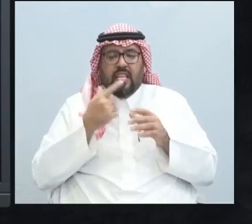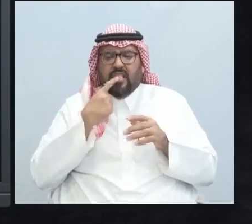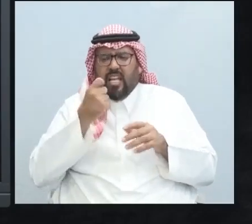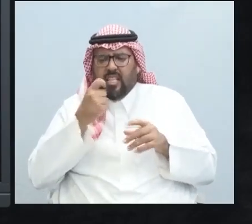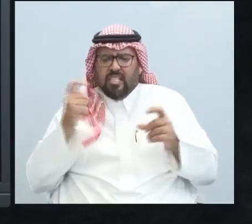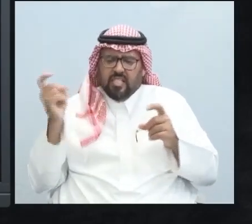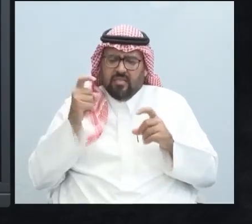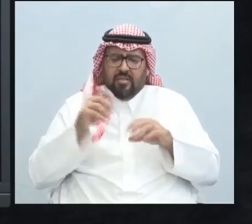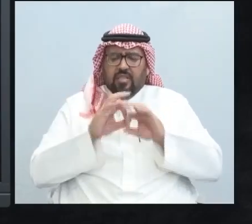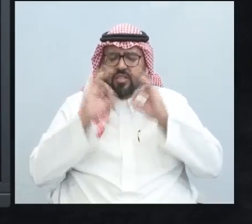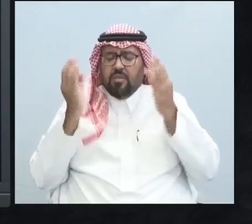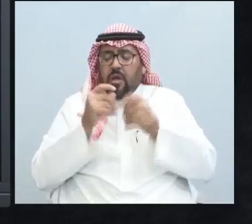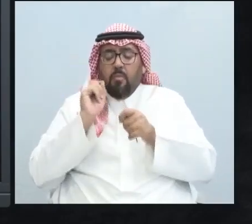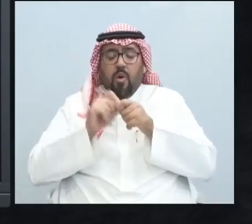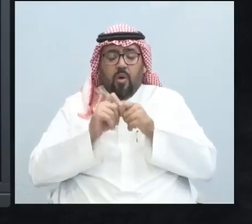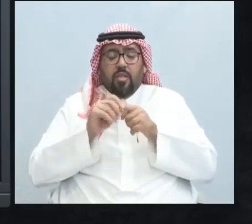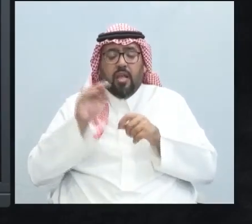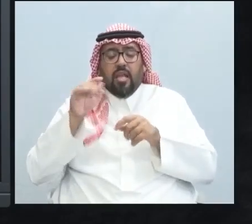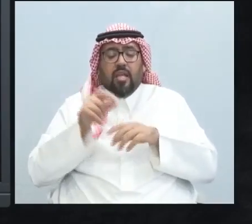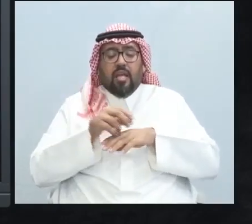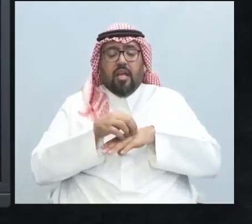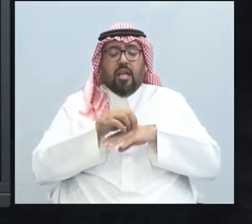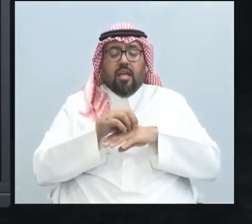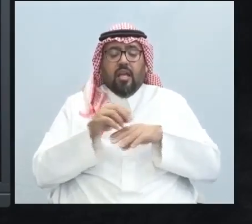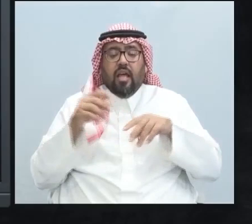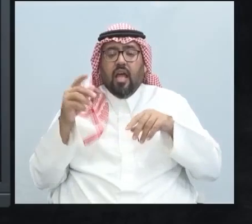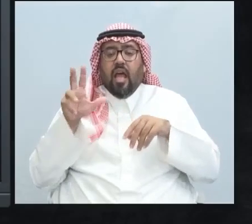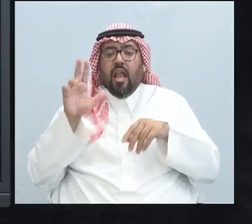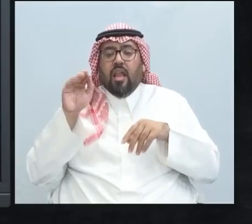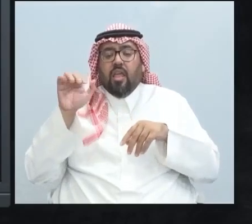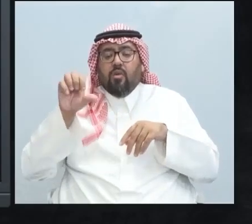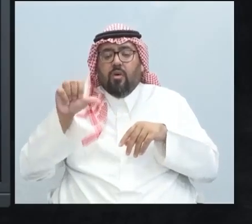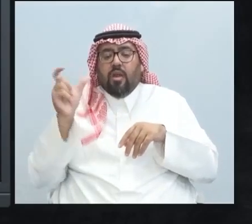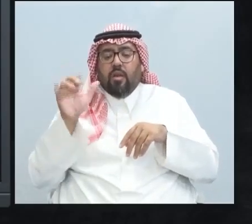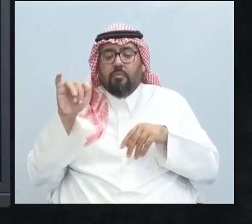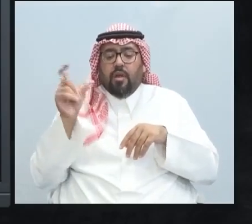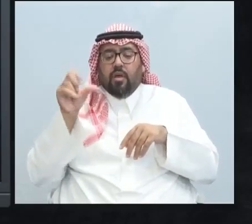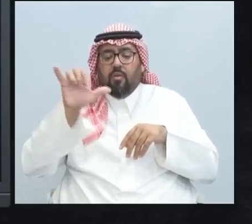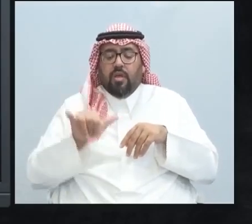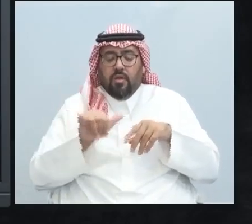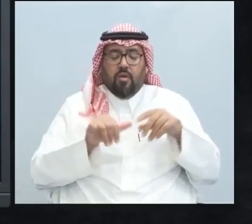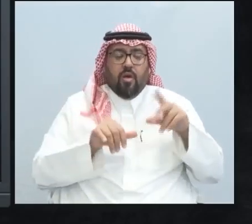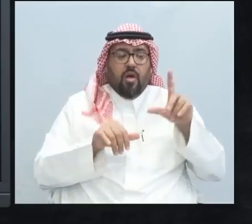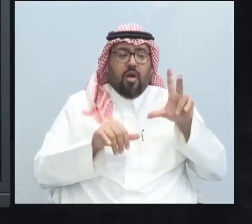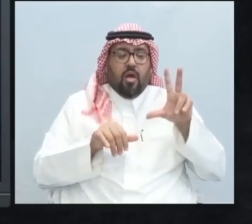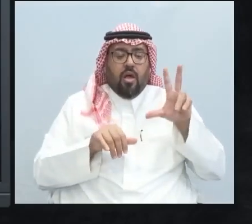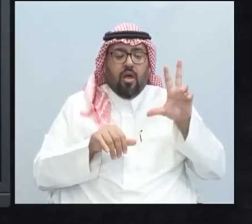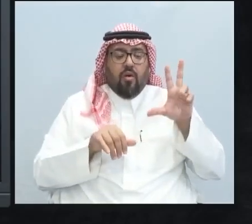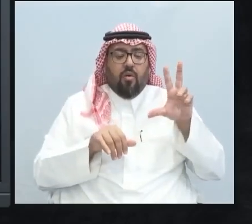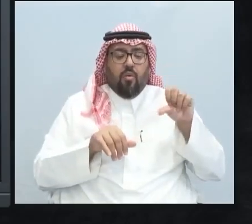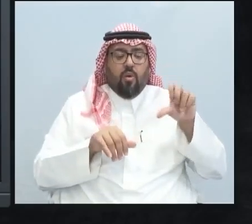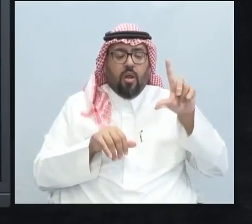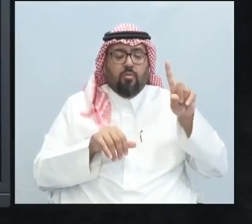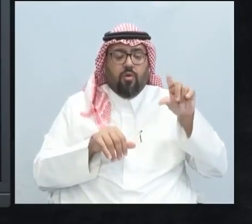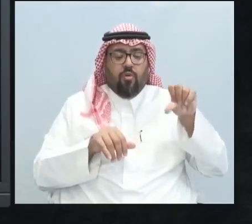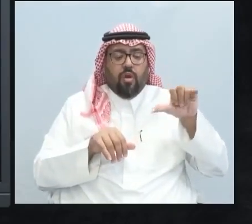التحديات الت تواجه جميع المخلوقات وليس الانسان والتقاء الحيوان المنوي والبويضه التقاء الحيوان والمنوي عفوا الحيوان المنوي